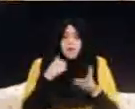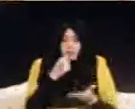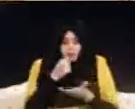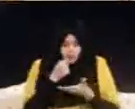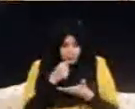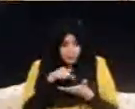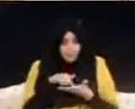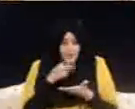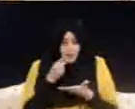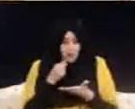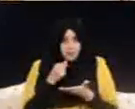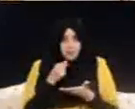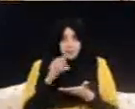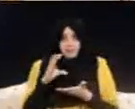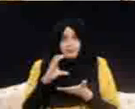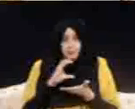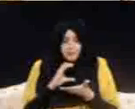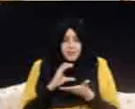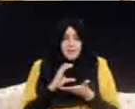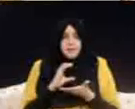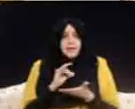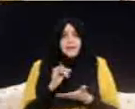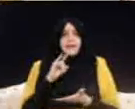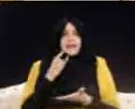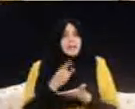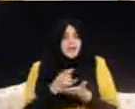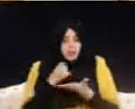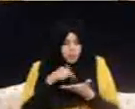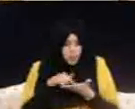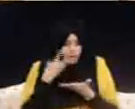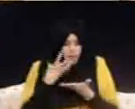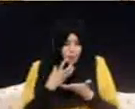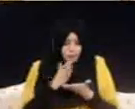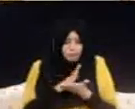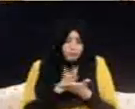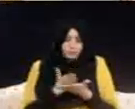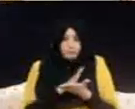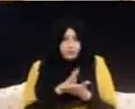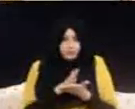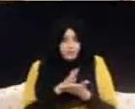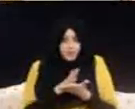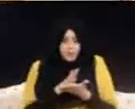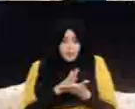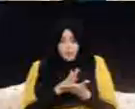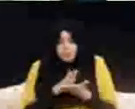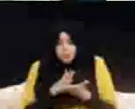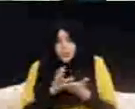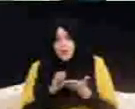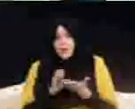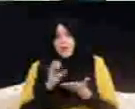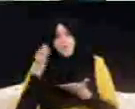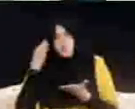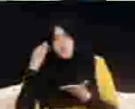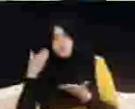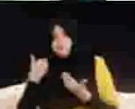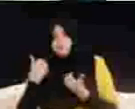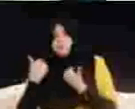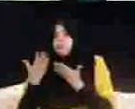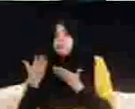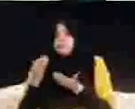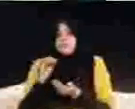حر، إذا أراد أن يتصدق بجزء من حصته